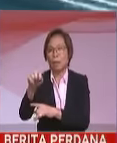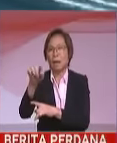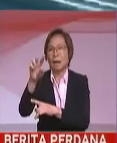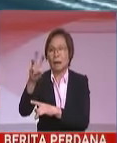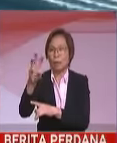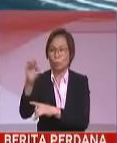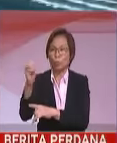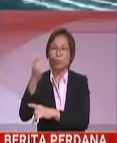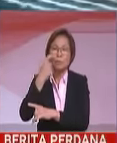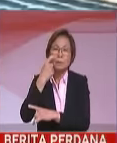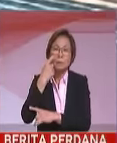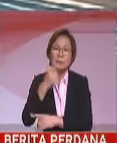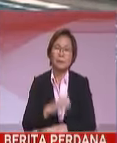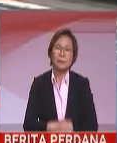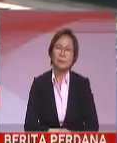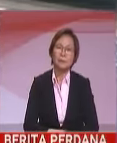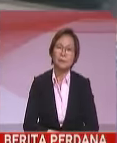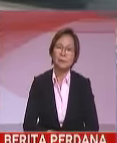282.60 mata.